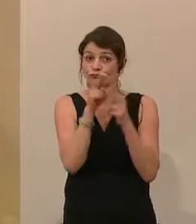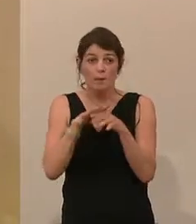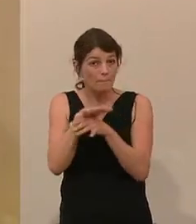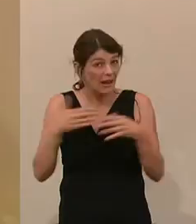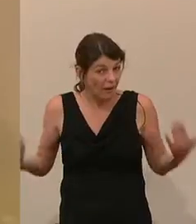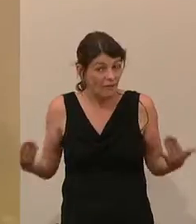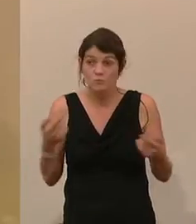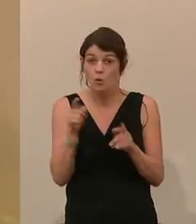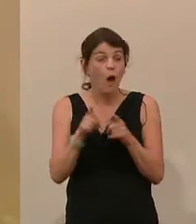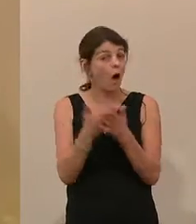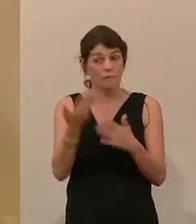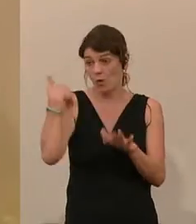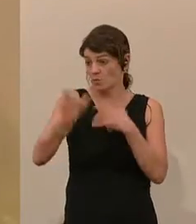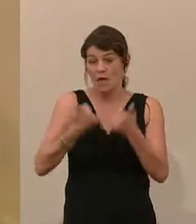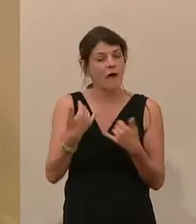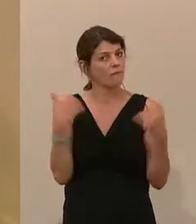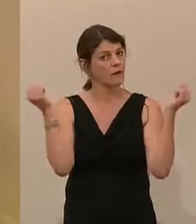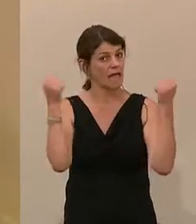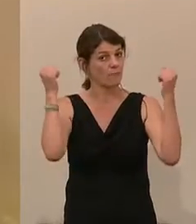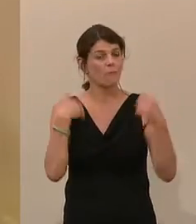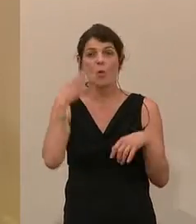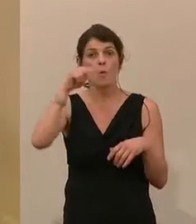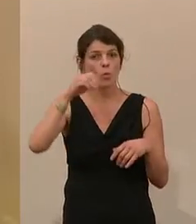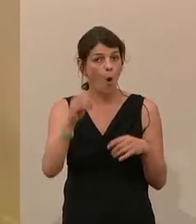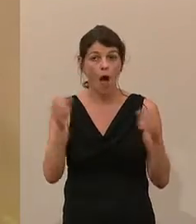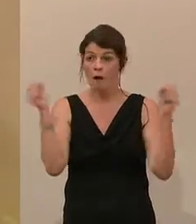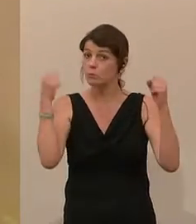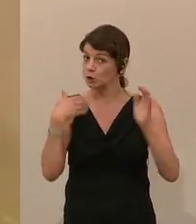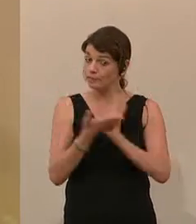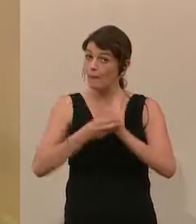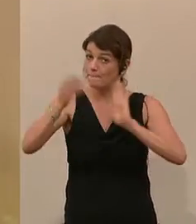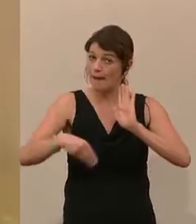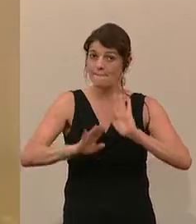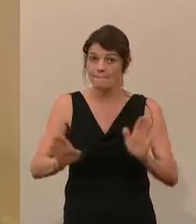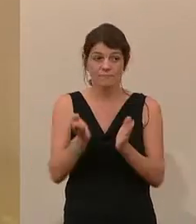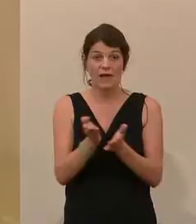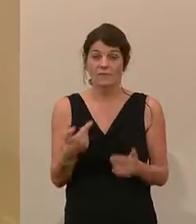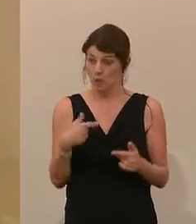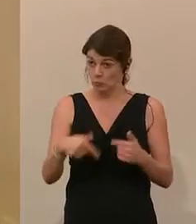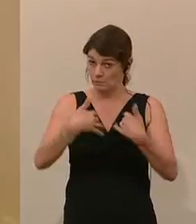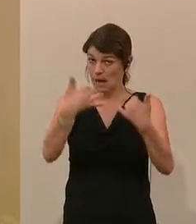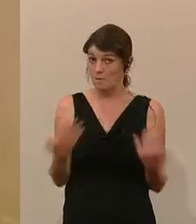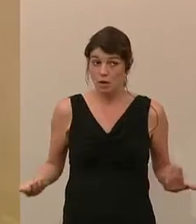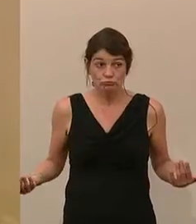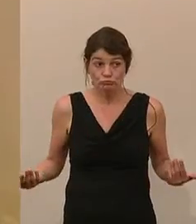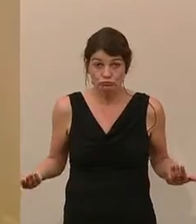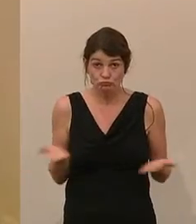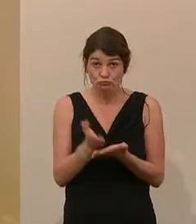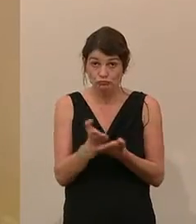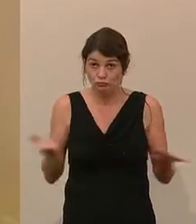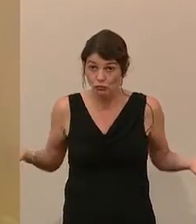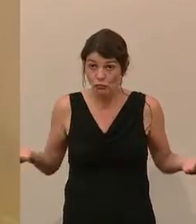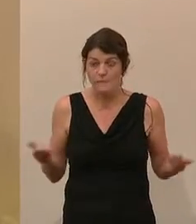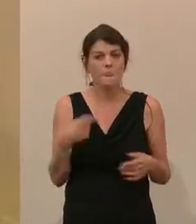auch im vergangenen Jahr das Abkommen, das UNO-Abkommen bereits ratifiziert bei uns im Parlament. Und